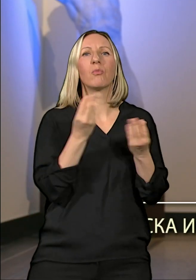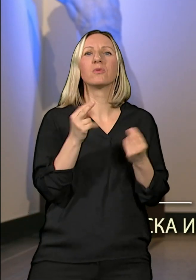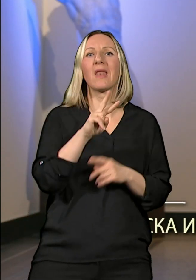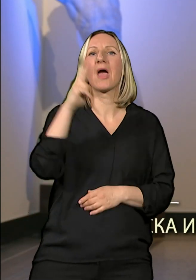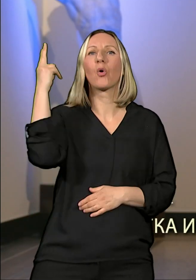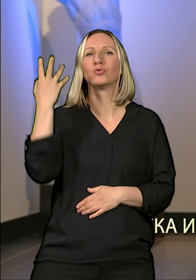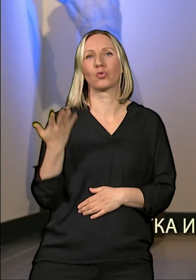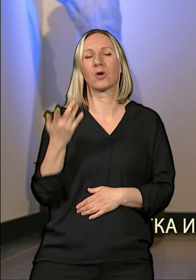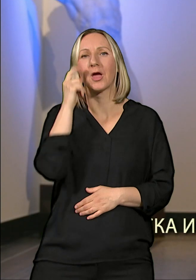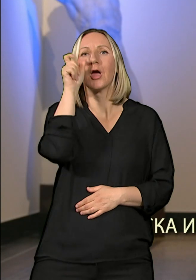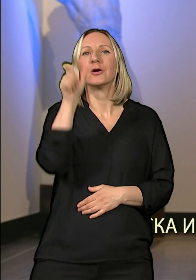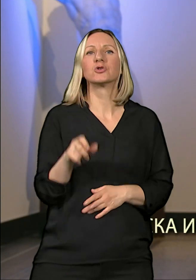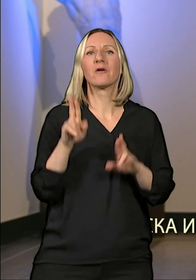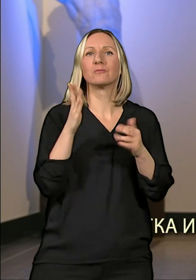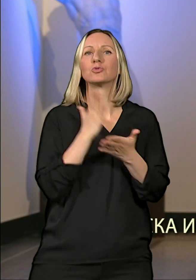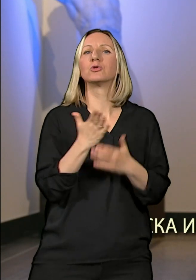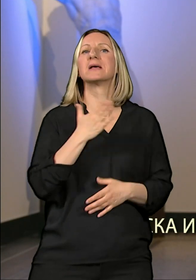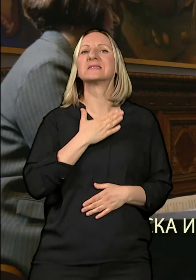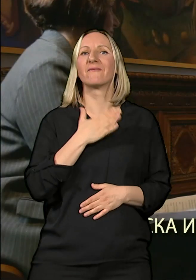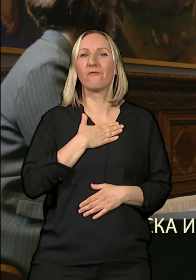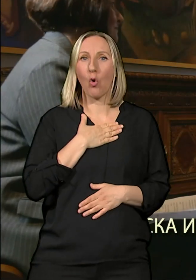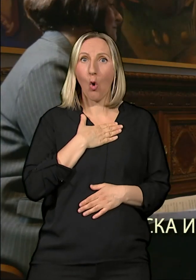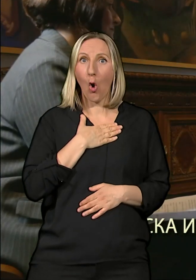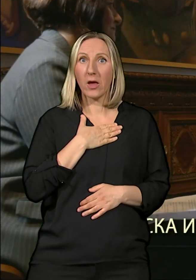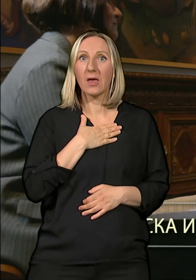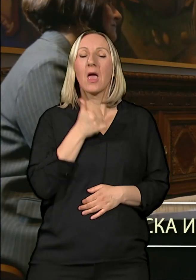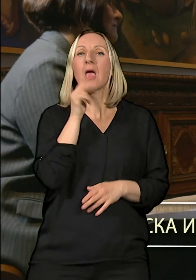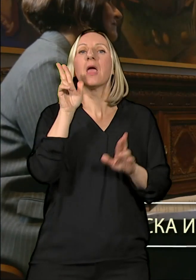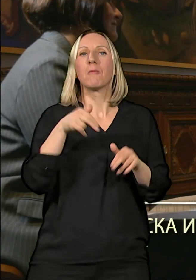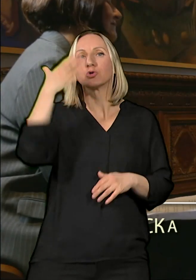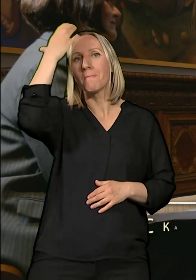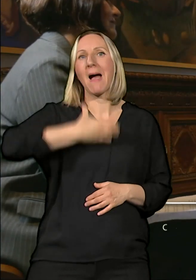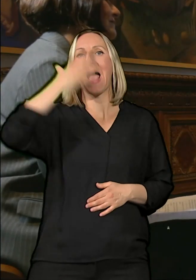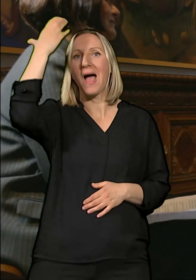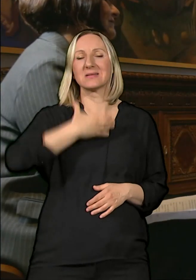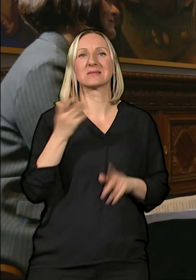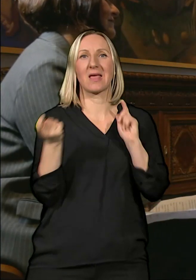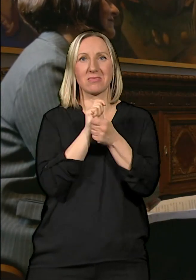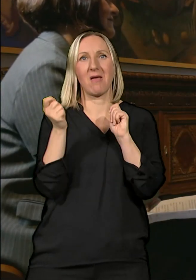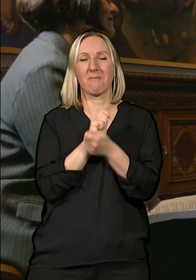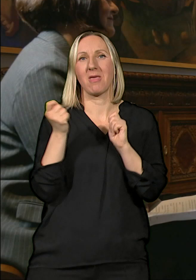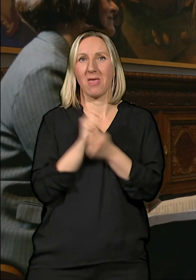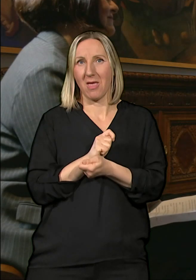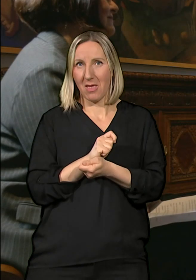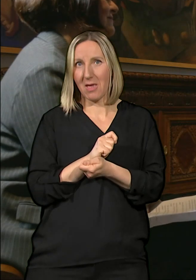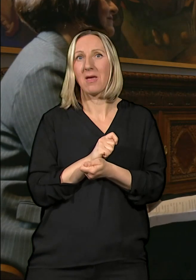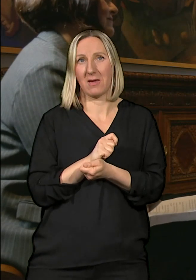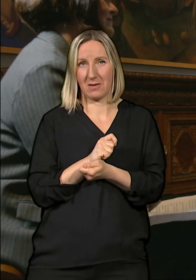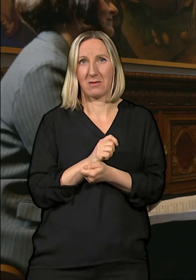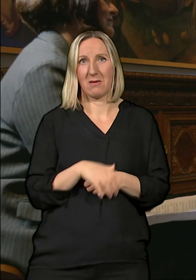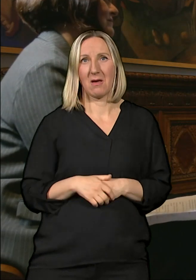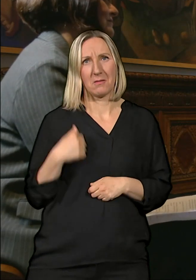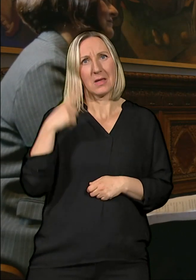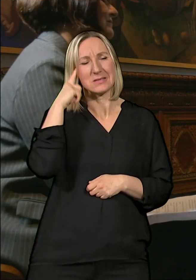Čovjek može da bude svoj, ali može da stavlja različite maske. Vi ste drugačiji. Znamo za ljude koji